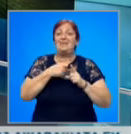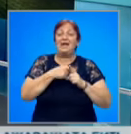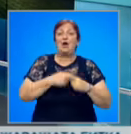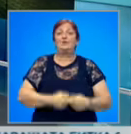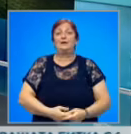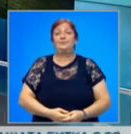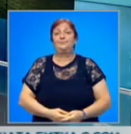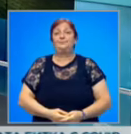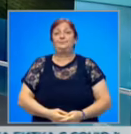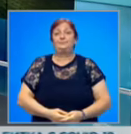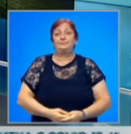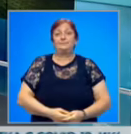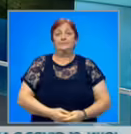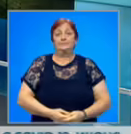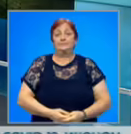Здравей!